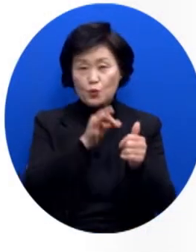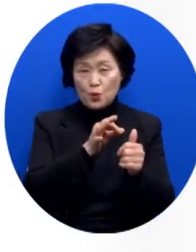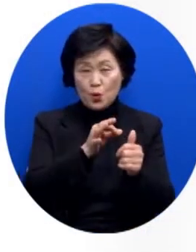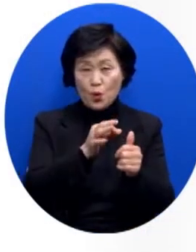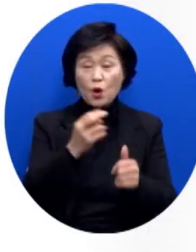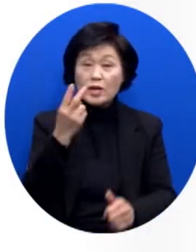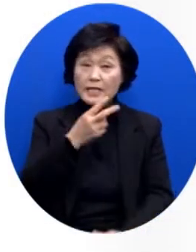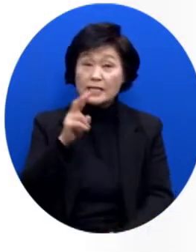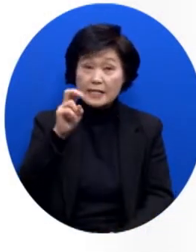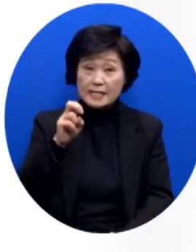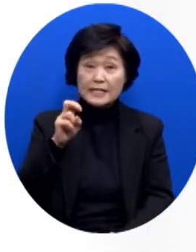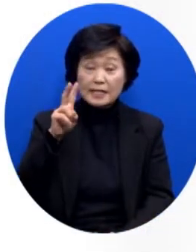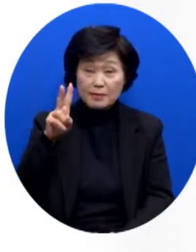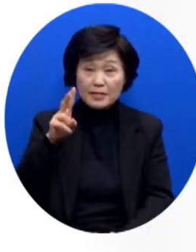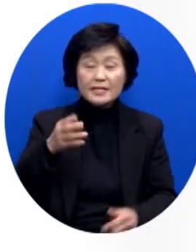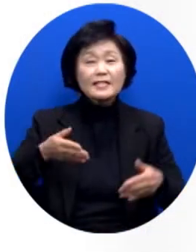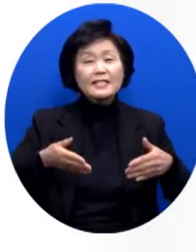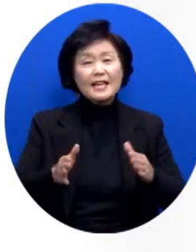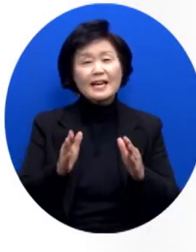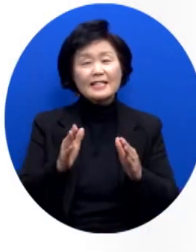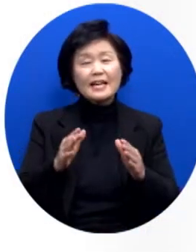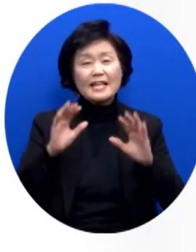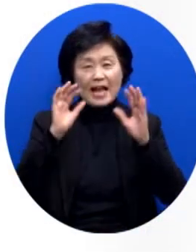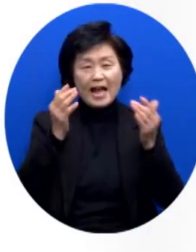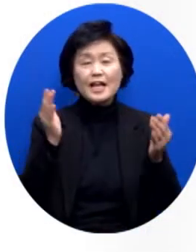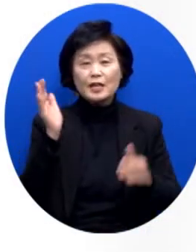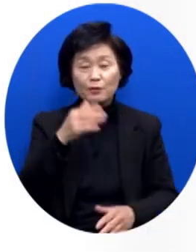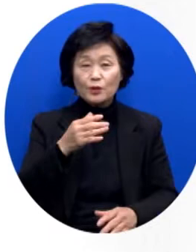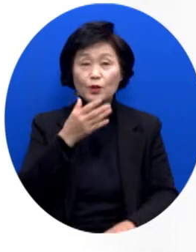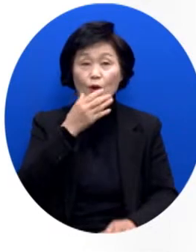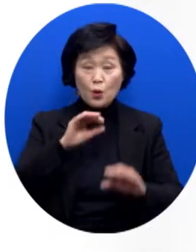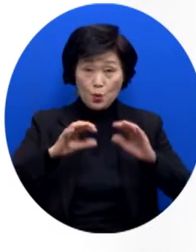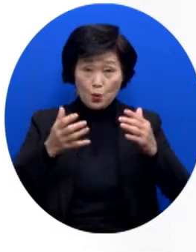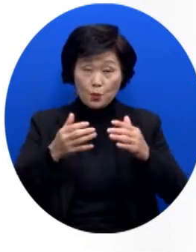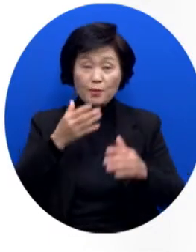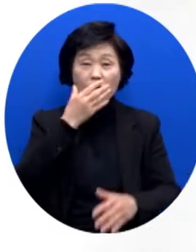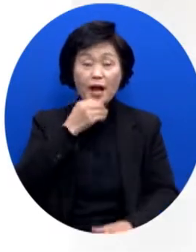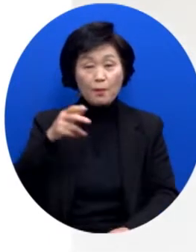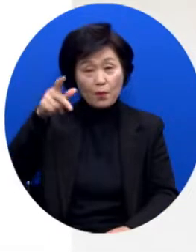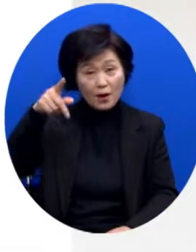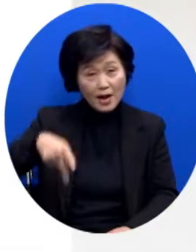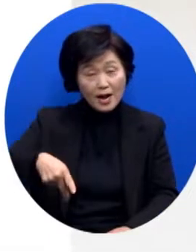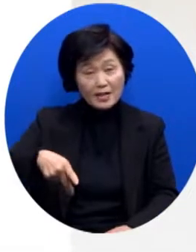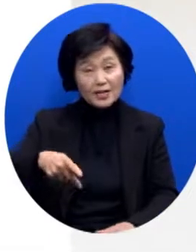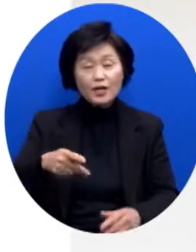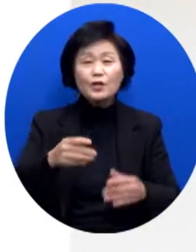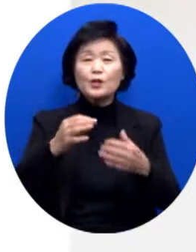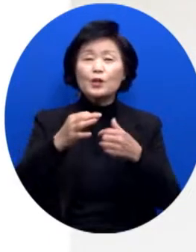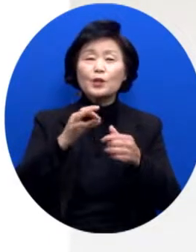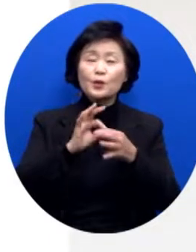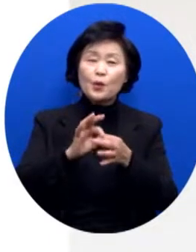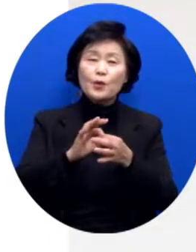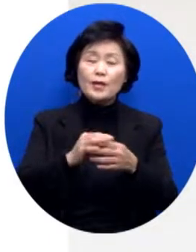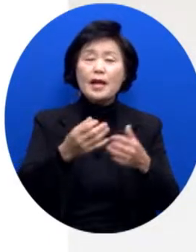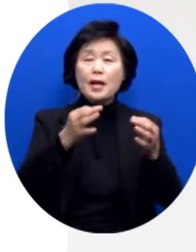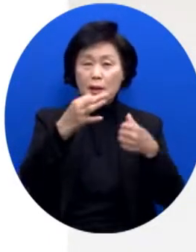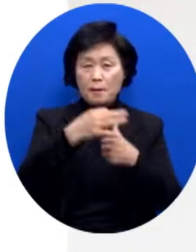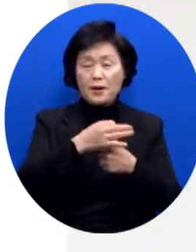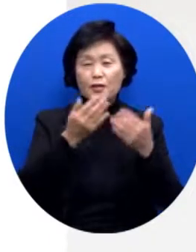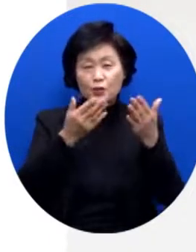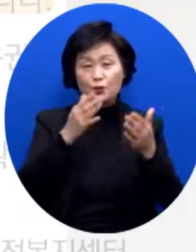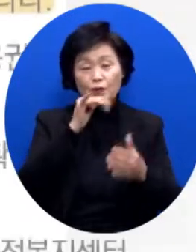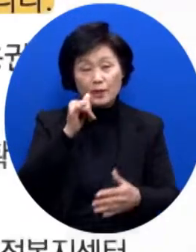2022년 에 태어난 아기부터 국민 행복카드 를 통해 지원금을 받을 수 있습니다 영화 수당도 적용돼